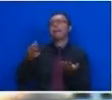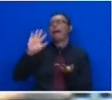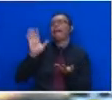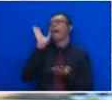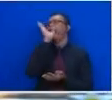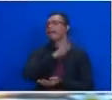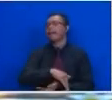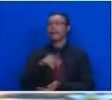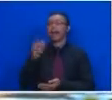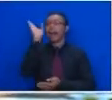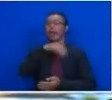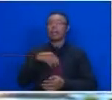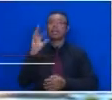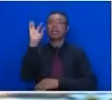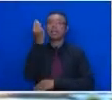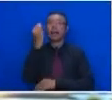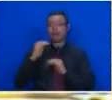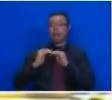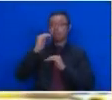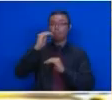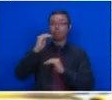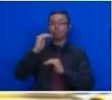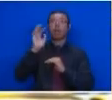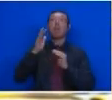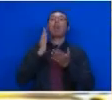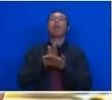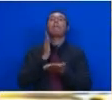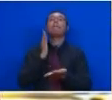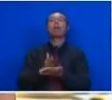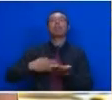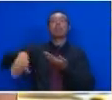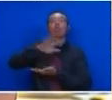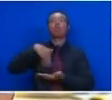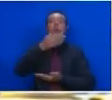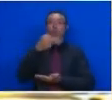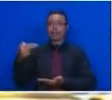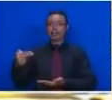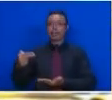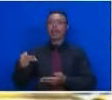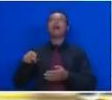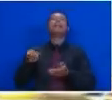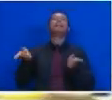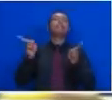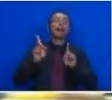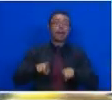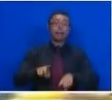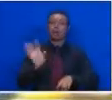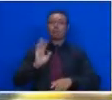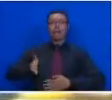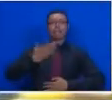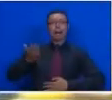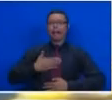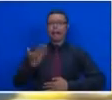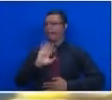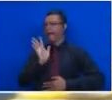aneh itu adalah Jakarta pertumbuhannya salah satu yang paling lambat di seluruh Indonesia. Jadi enggak usah bangga.